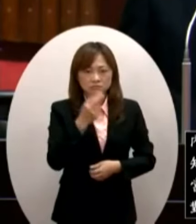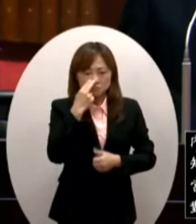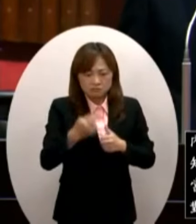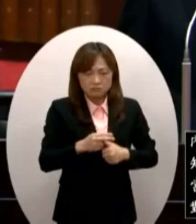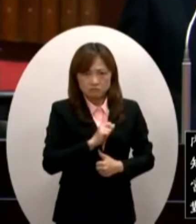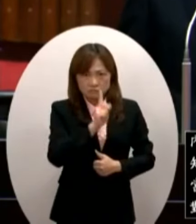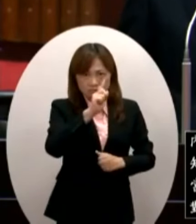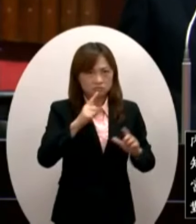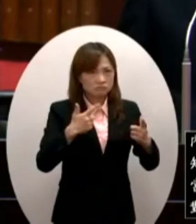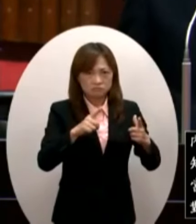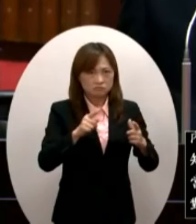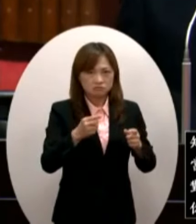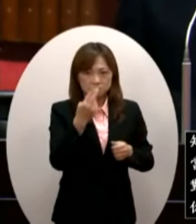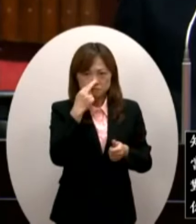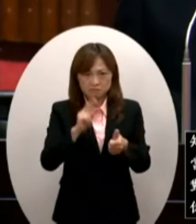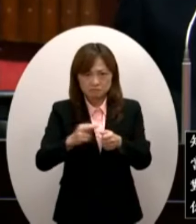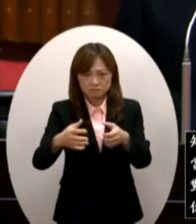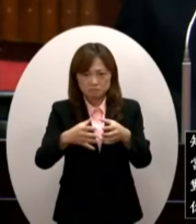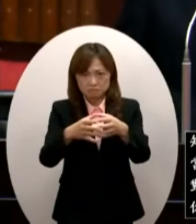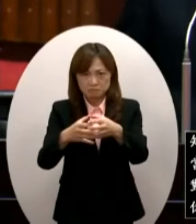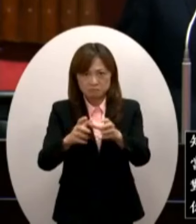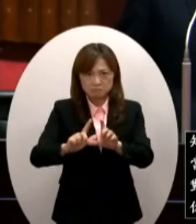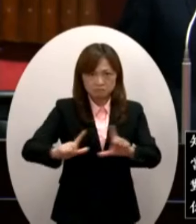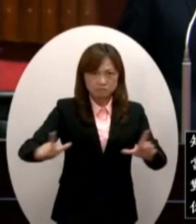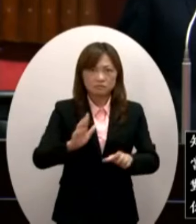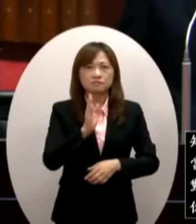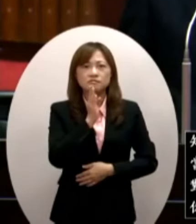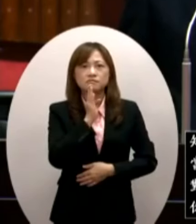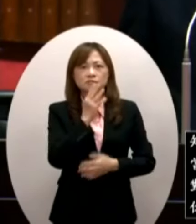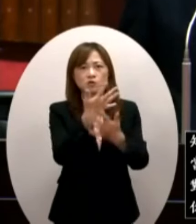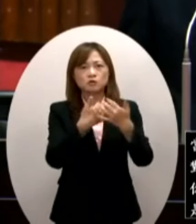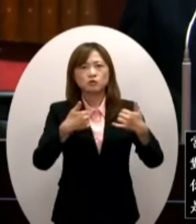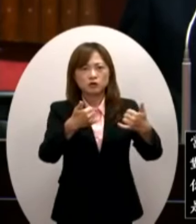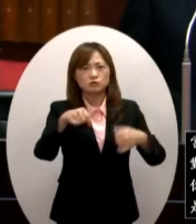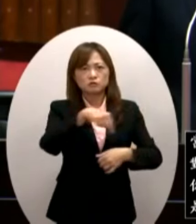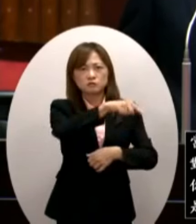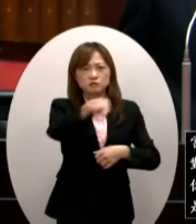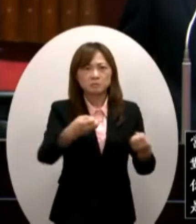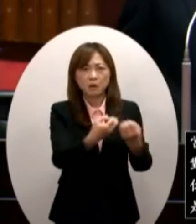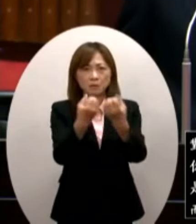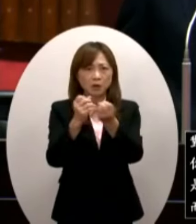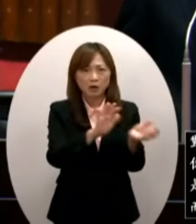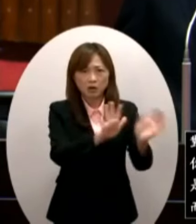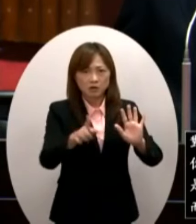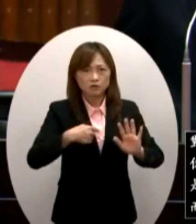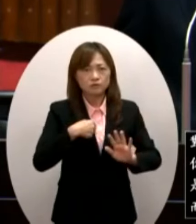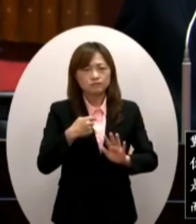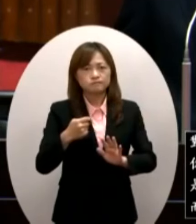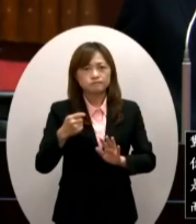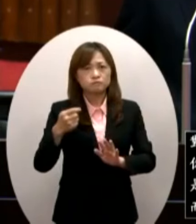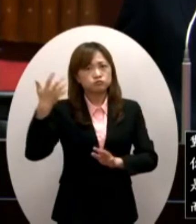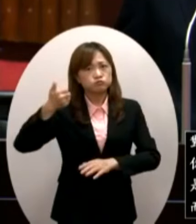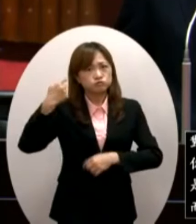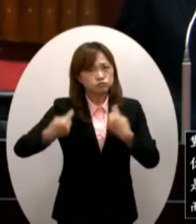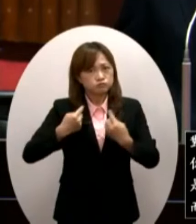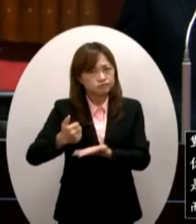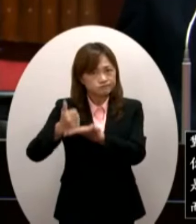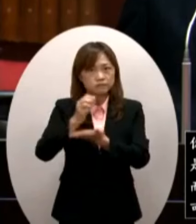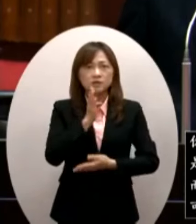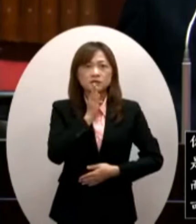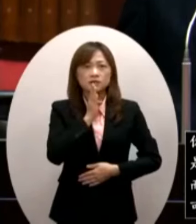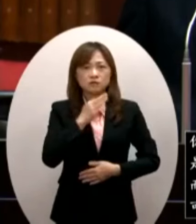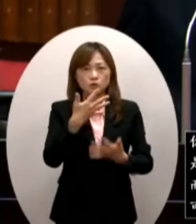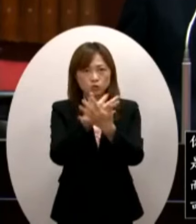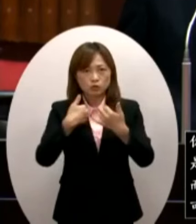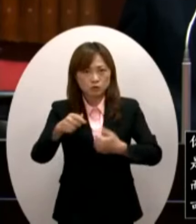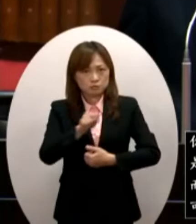的一个群组。所以类似这样的一个网络上的行为，我还是希望说我们当然尊重言论自由跟网络的自主，